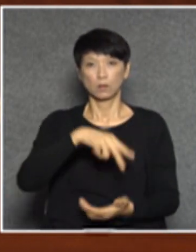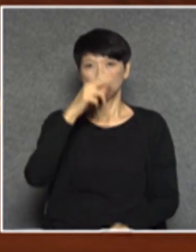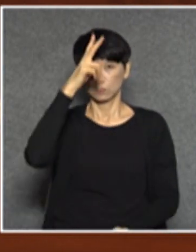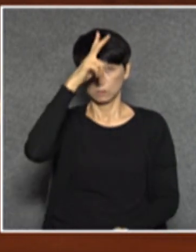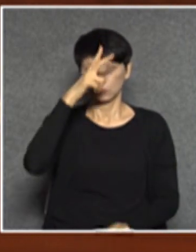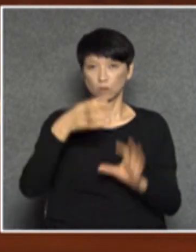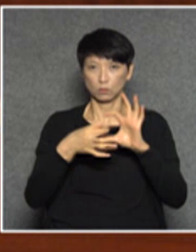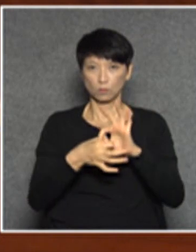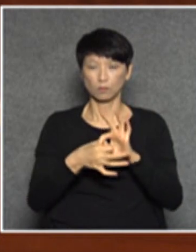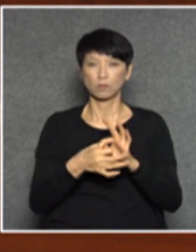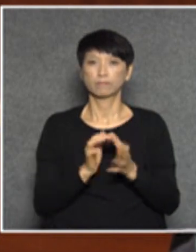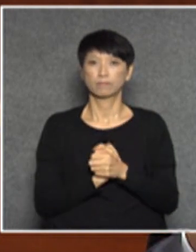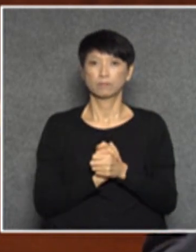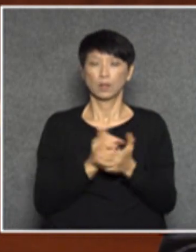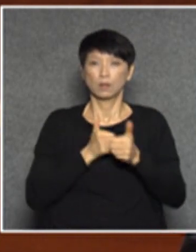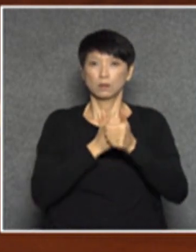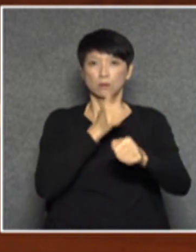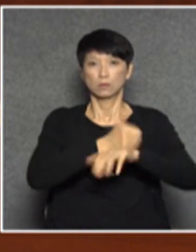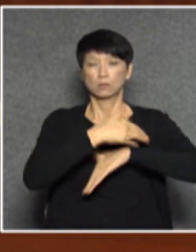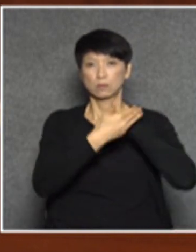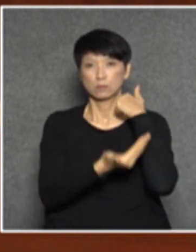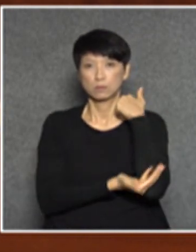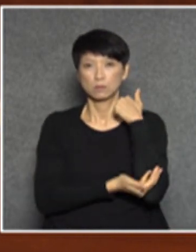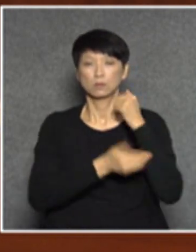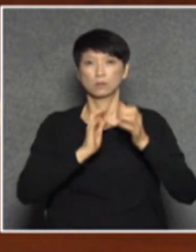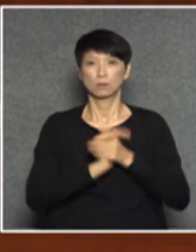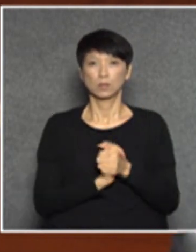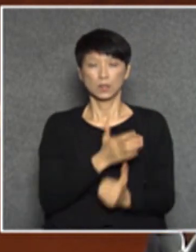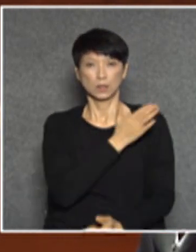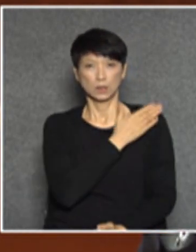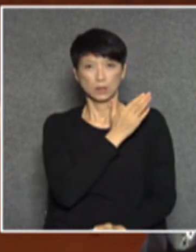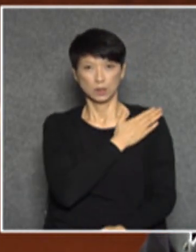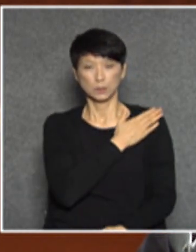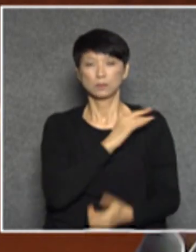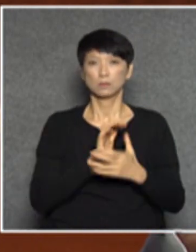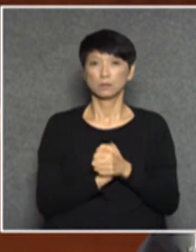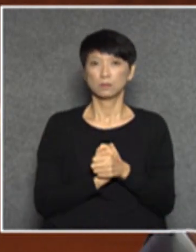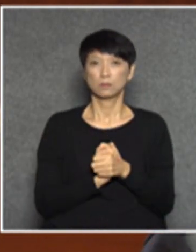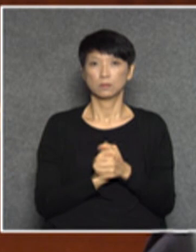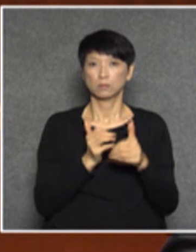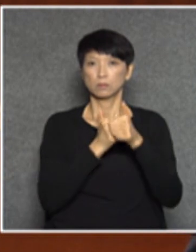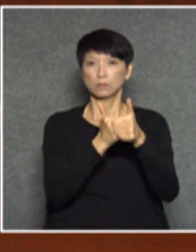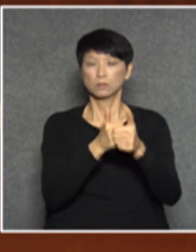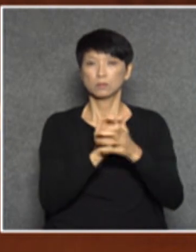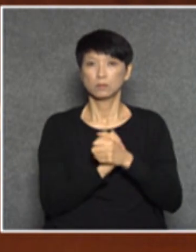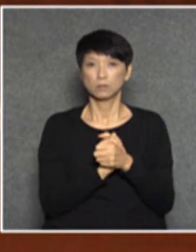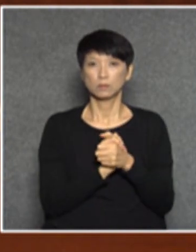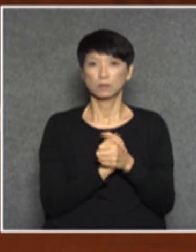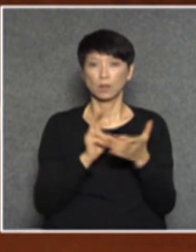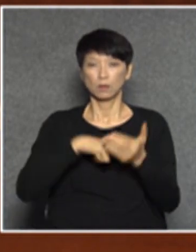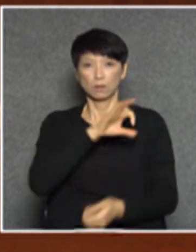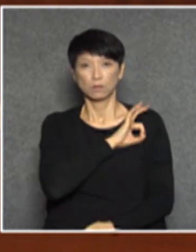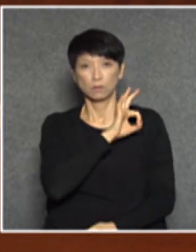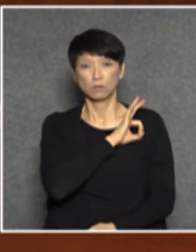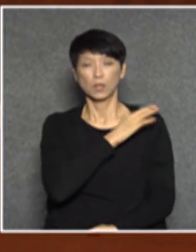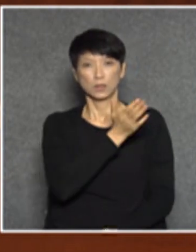係。我哋會根據基本法俾行政機關嘅權力同埋責任，根據基本法俾立法會嘅權力同埋責